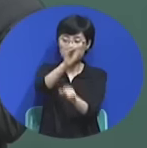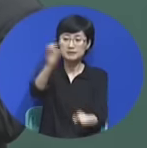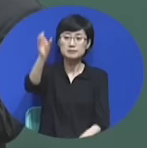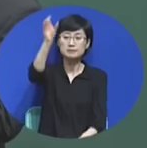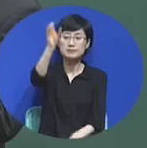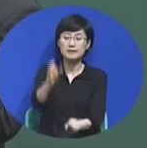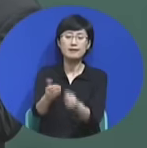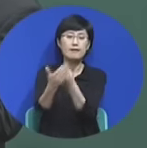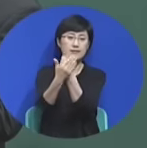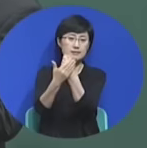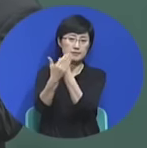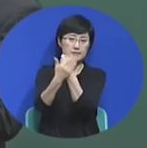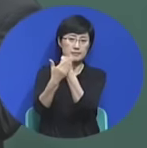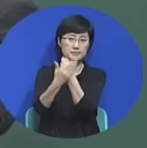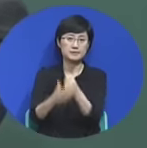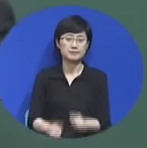아닙니까?